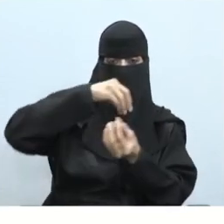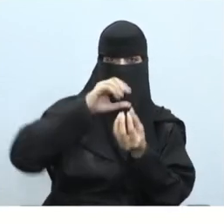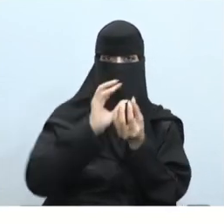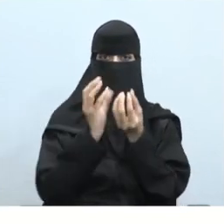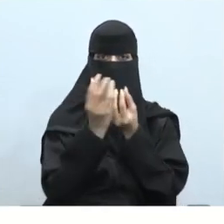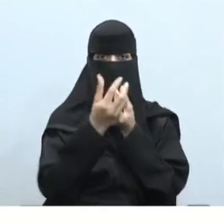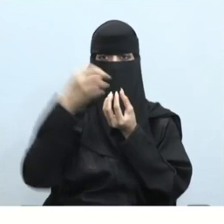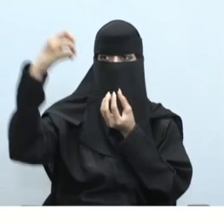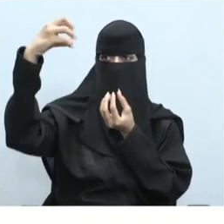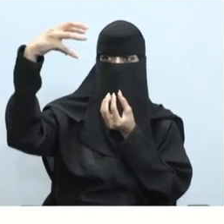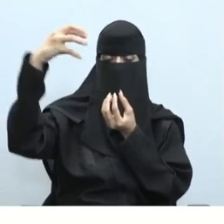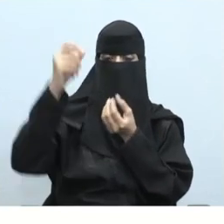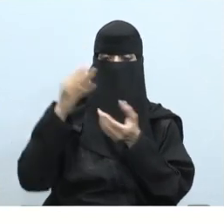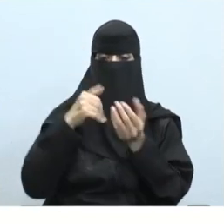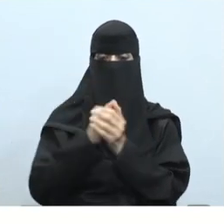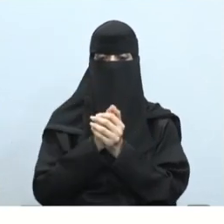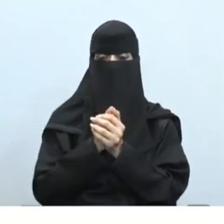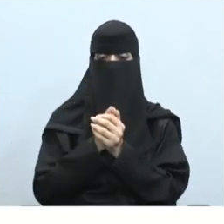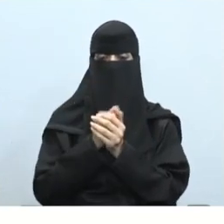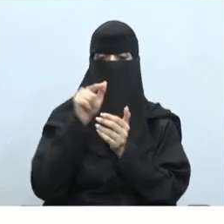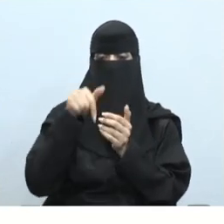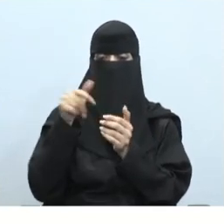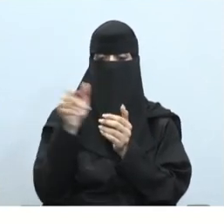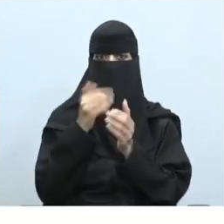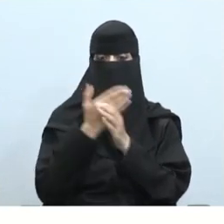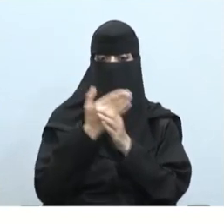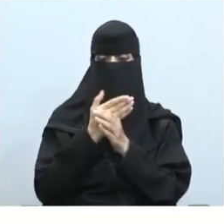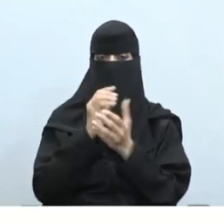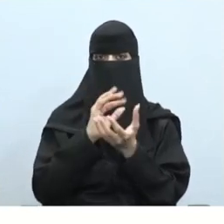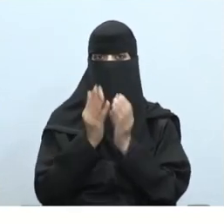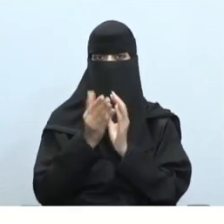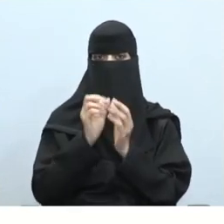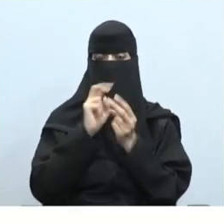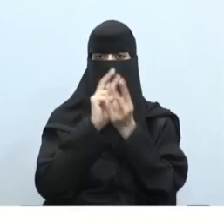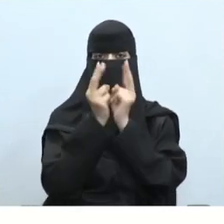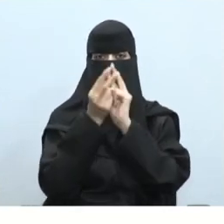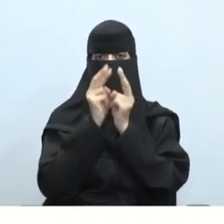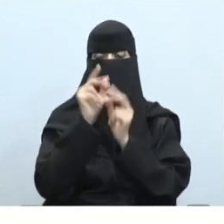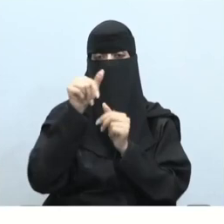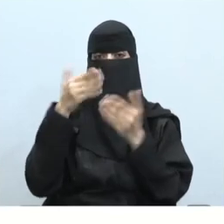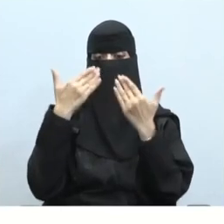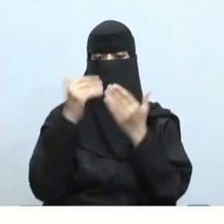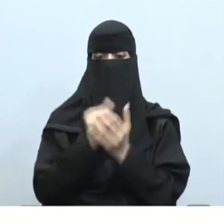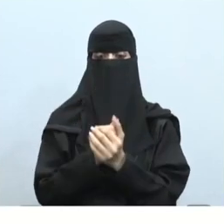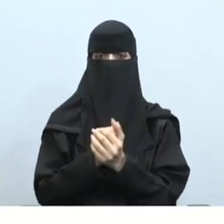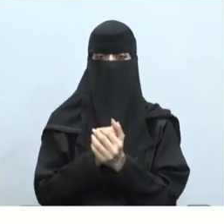الشمس الدرس الثاني عشر اسباب حدوث الفصول المناخيه